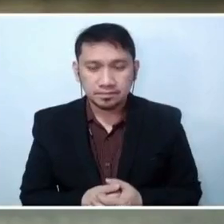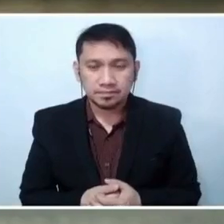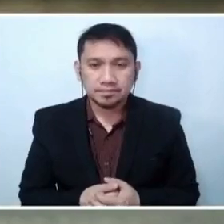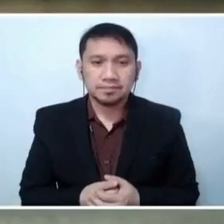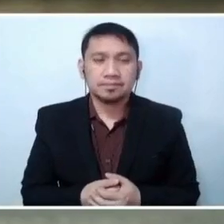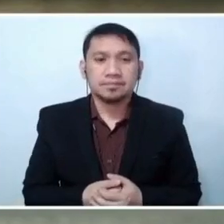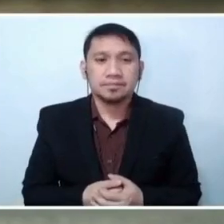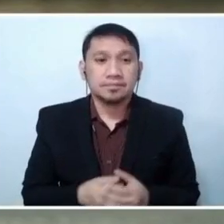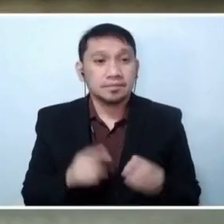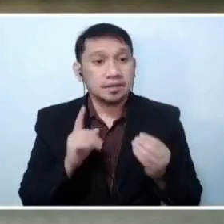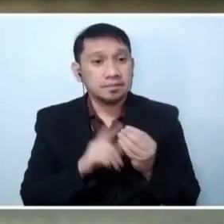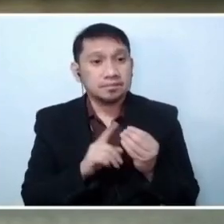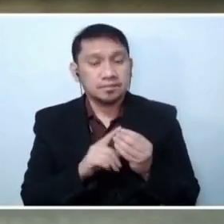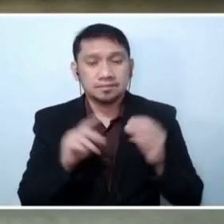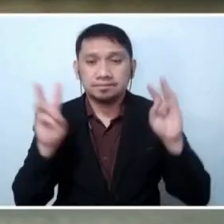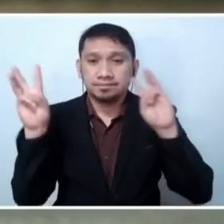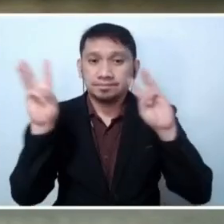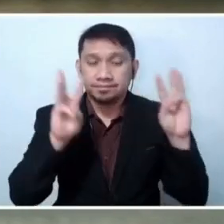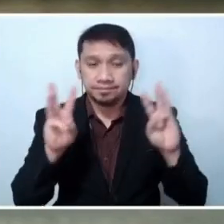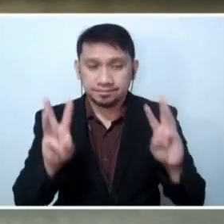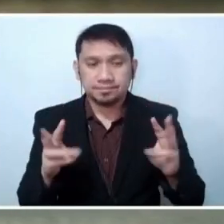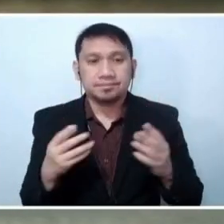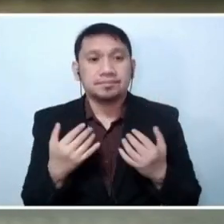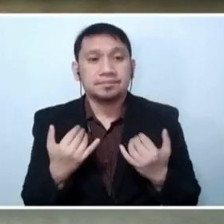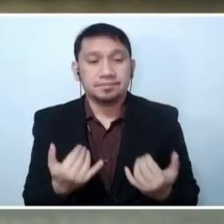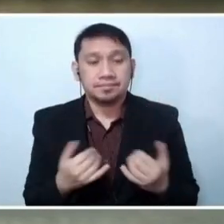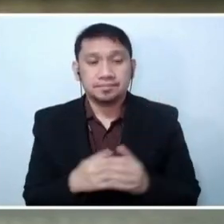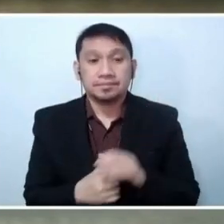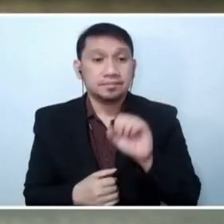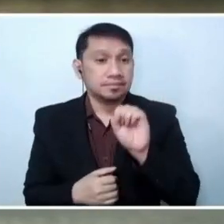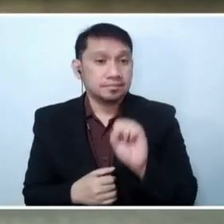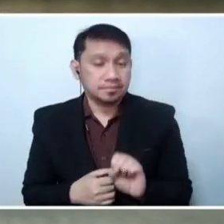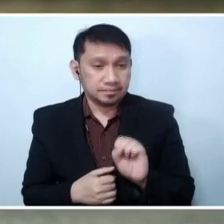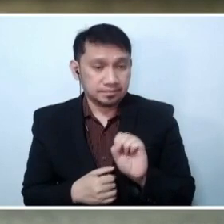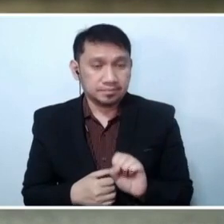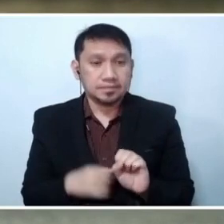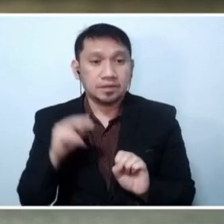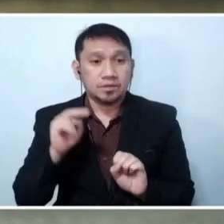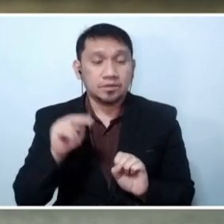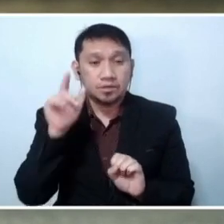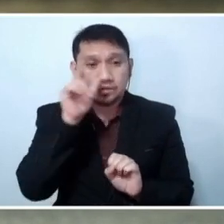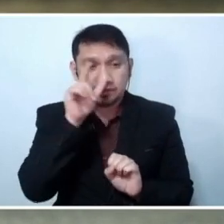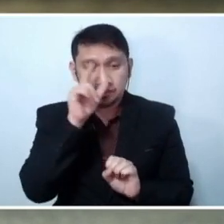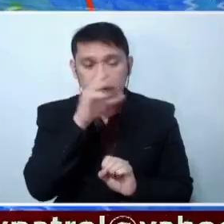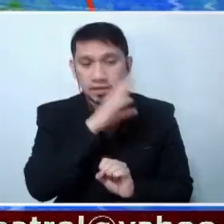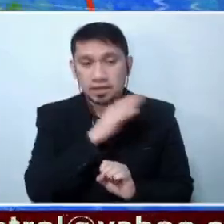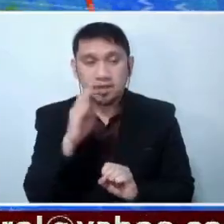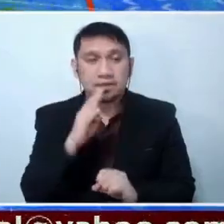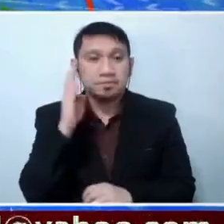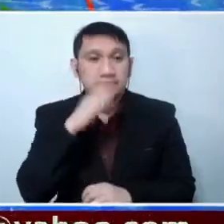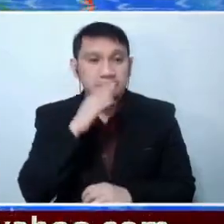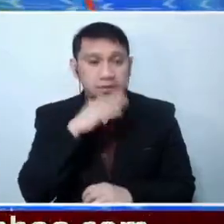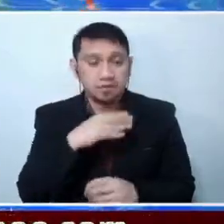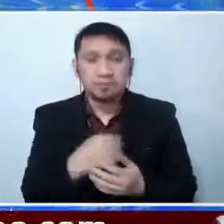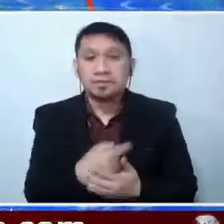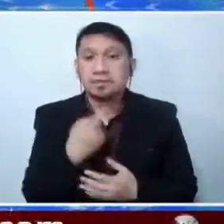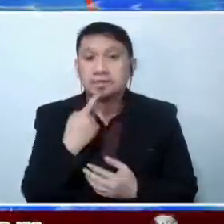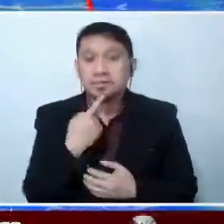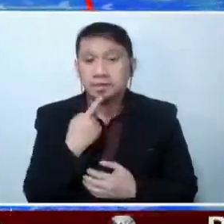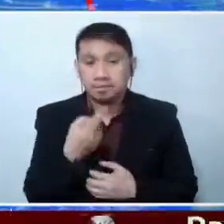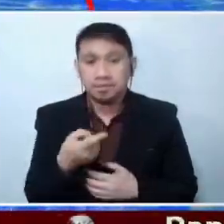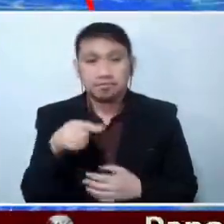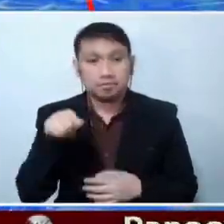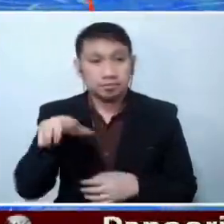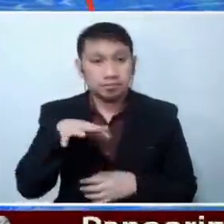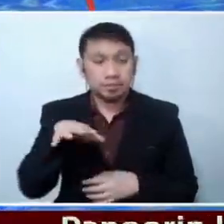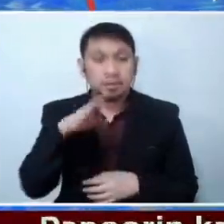Sa lagay naman ng panahon, apektado ng kaulapan ang silangang bahagi ng Northern Luzon at Bicol Region. Ayon po sa PAGASA sa Bicol Region